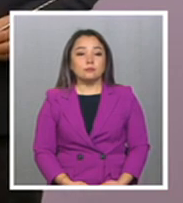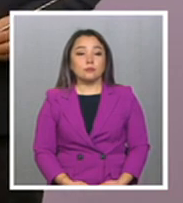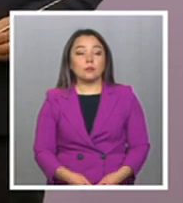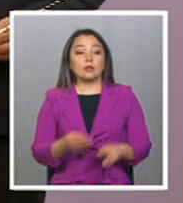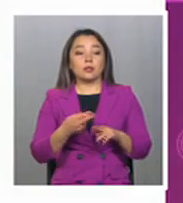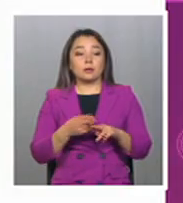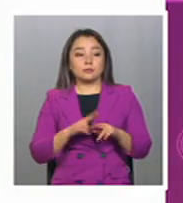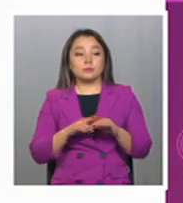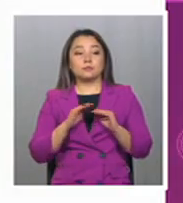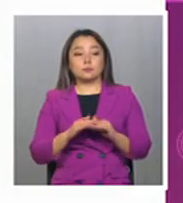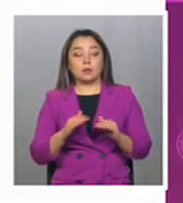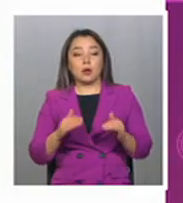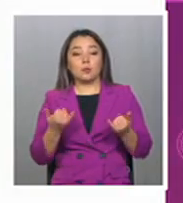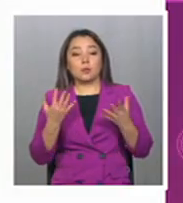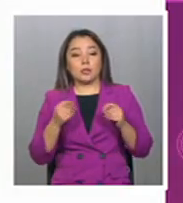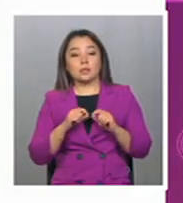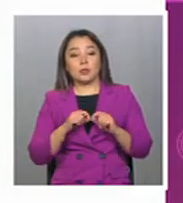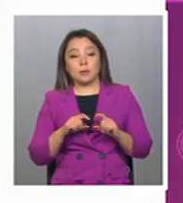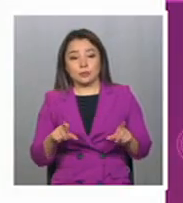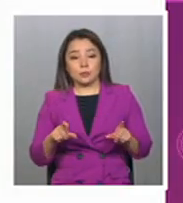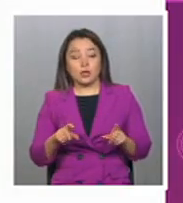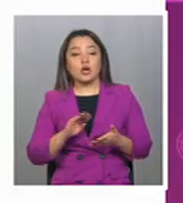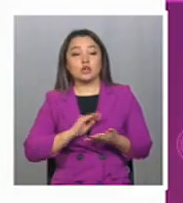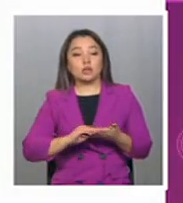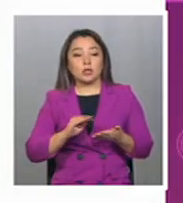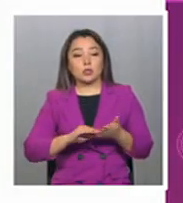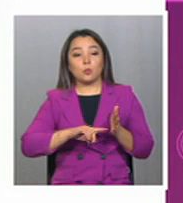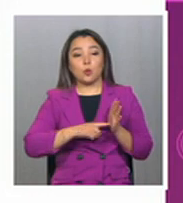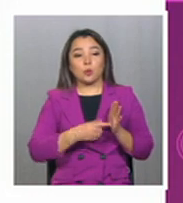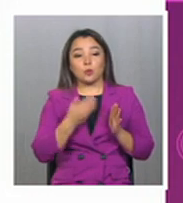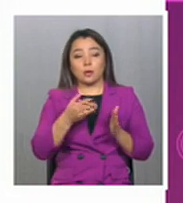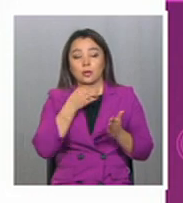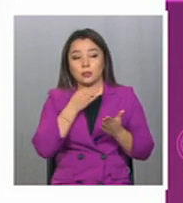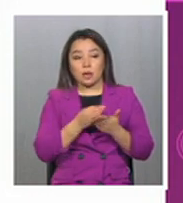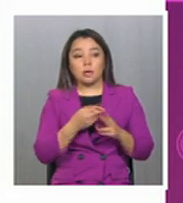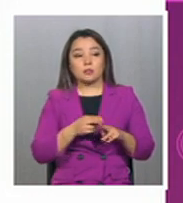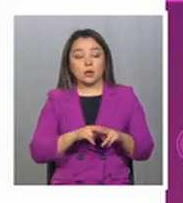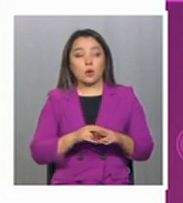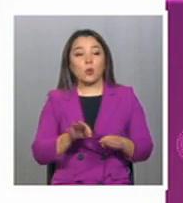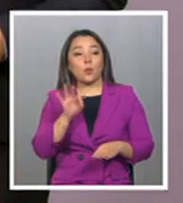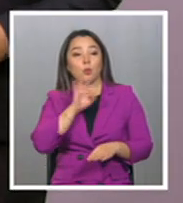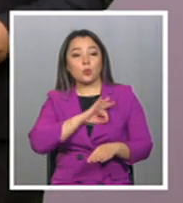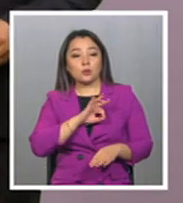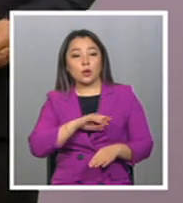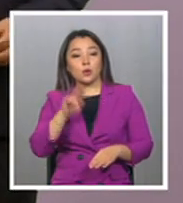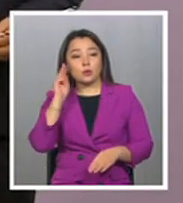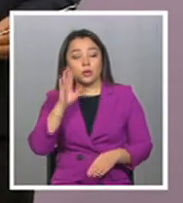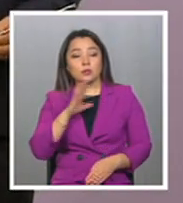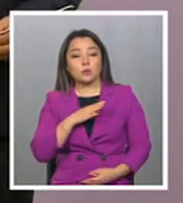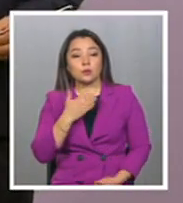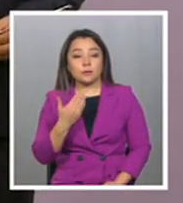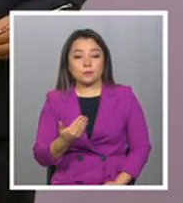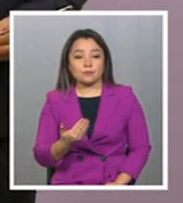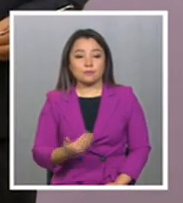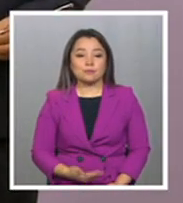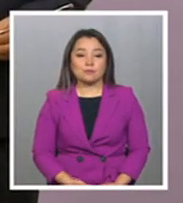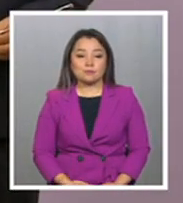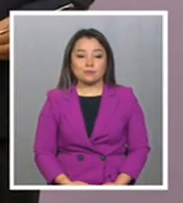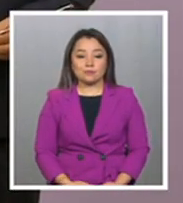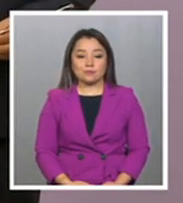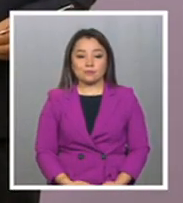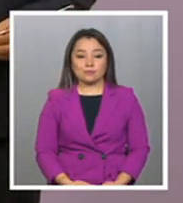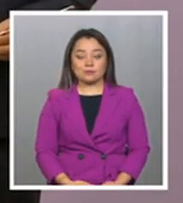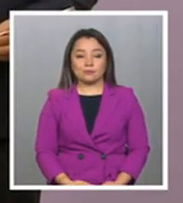Сонымен балалар, бүгінгі сабақта жазбаша көбейтудің алгоритмін қолдандыңдар. Осымен бүгінгі